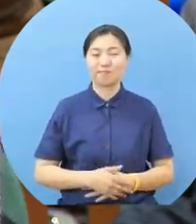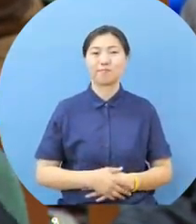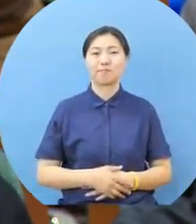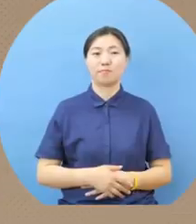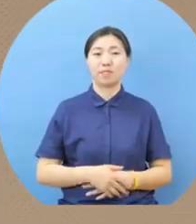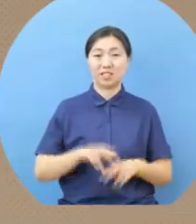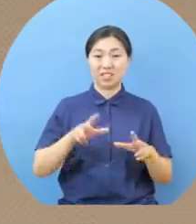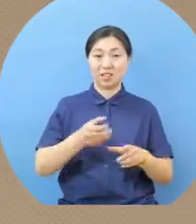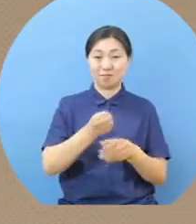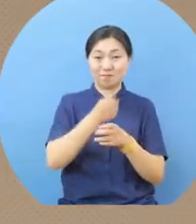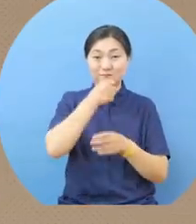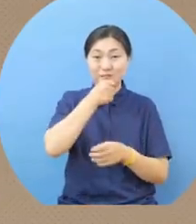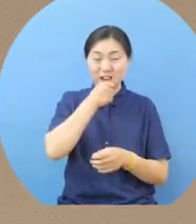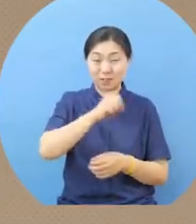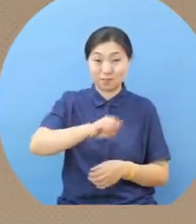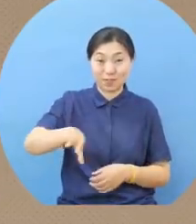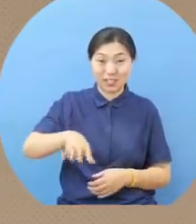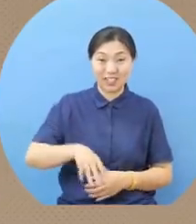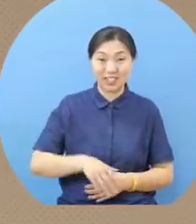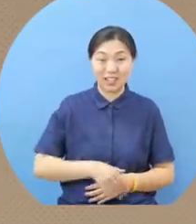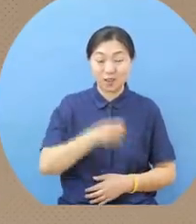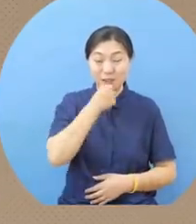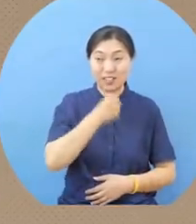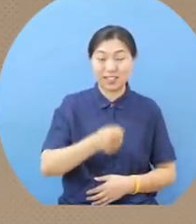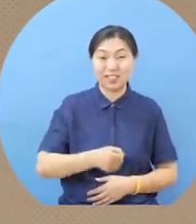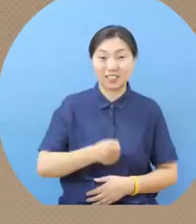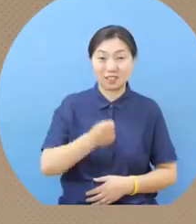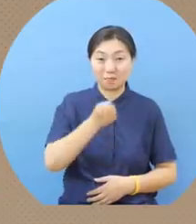4 혼자 경우 떨어집니다